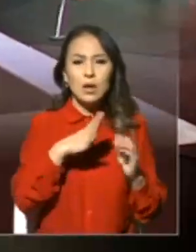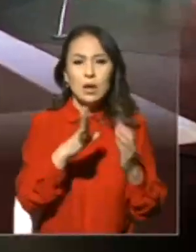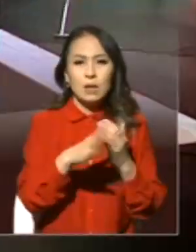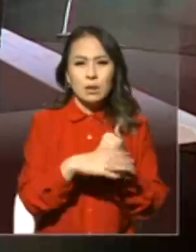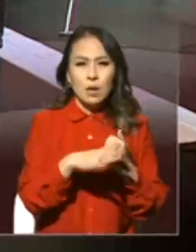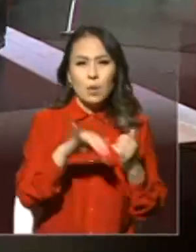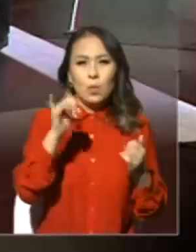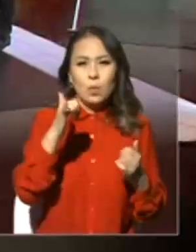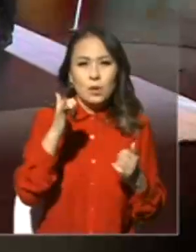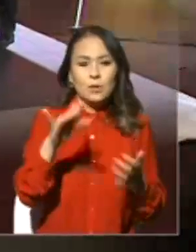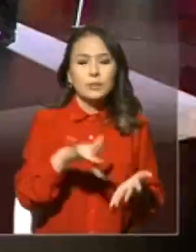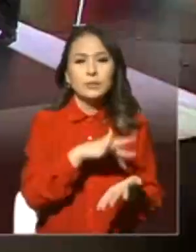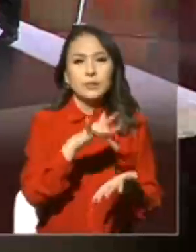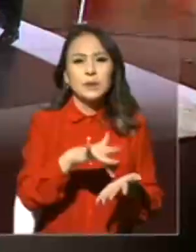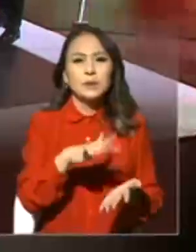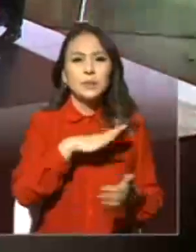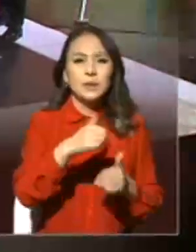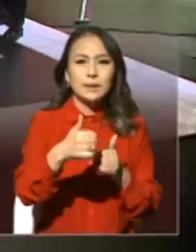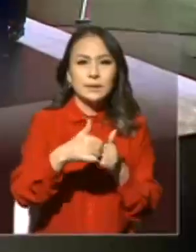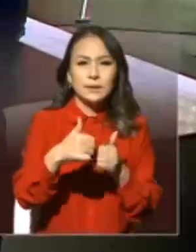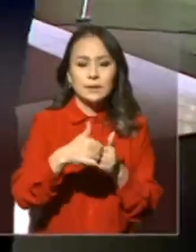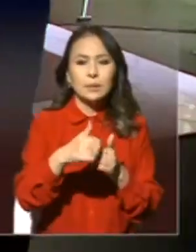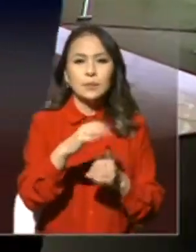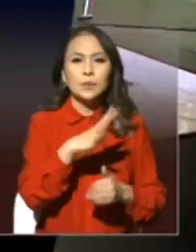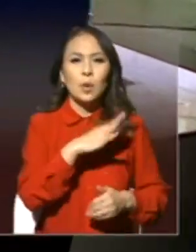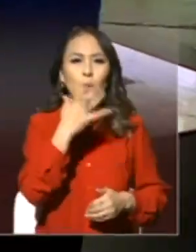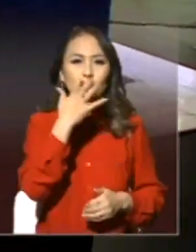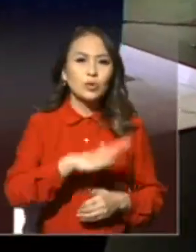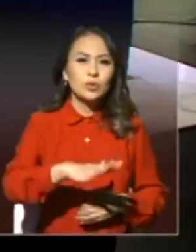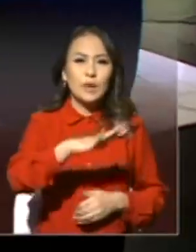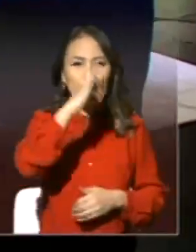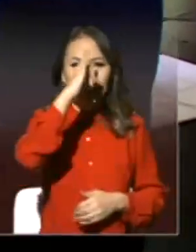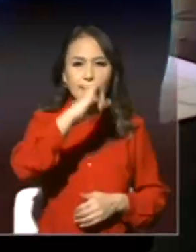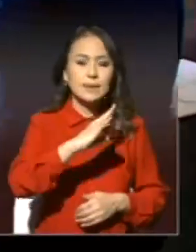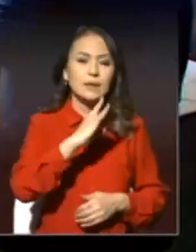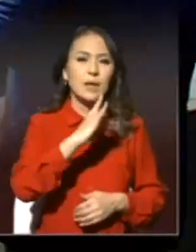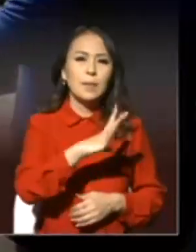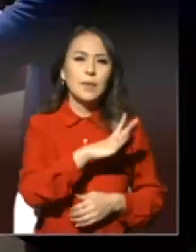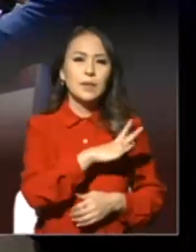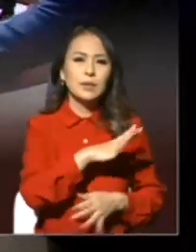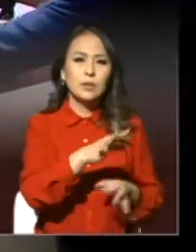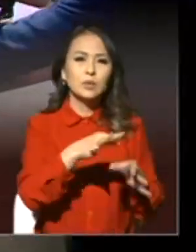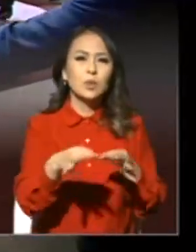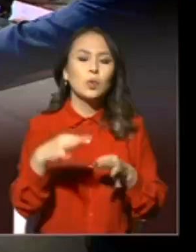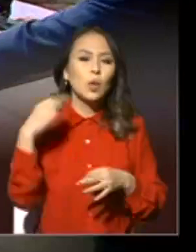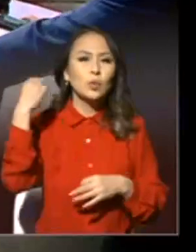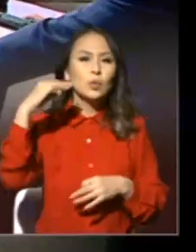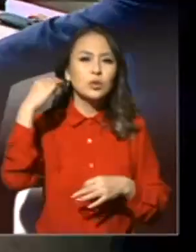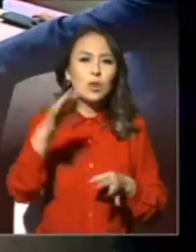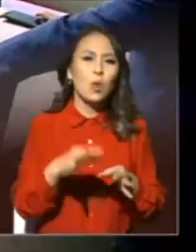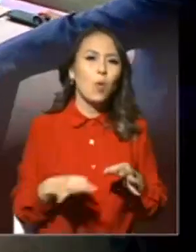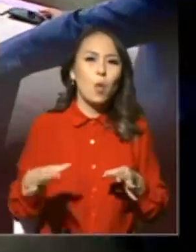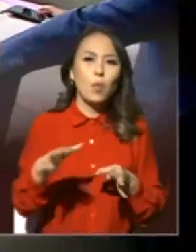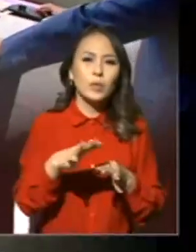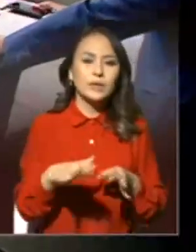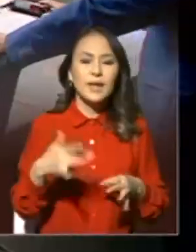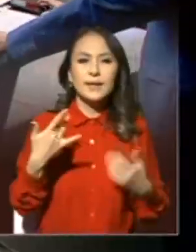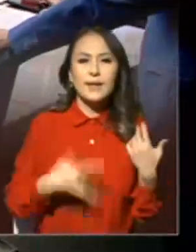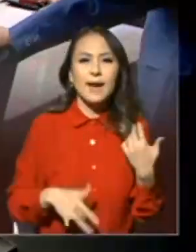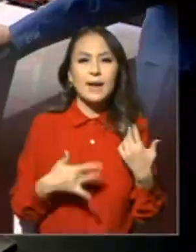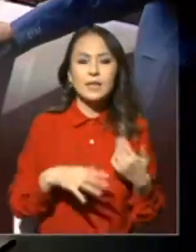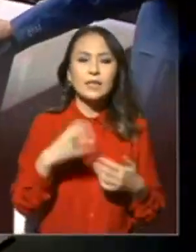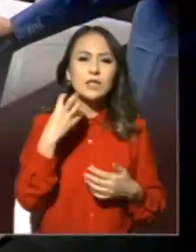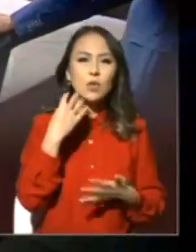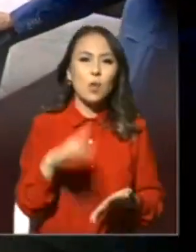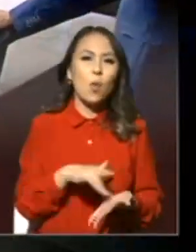Маңғыстау облыстарында біздің іргемізде тұрған оңтүстік Қазақстан, оңтүстік өңірлер, Түркістан облысы, жаңағы Тараз, Қызылорда